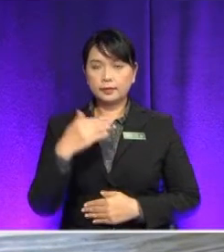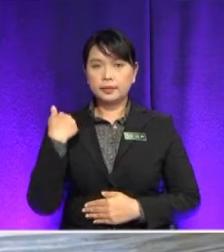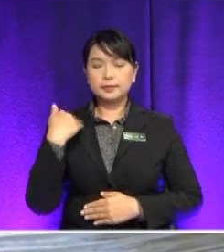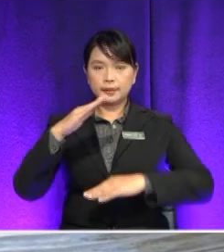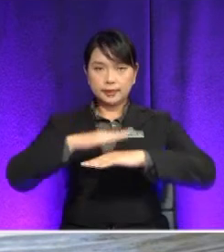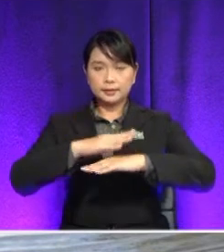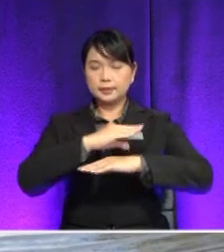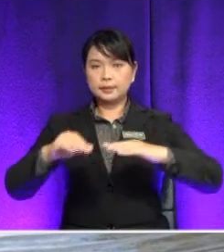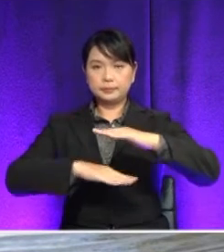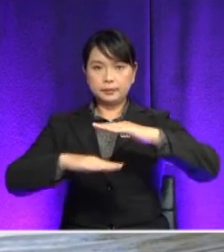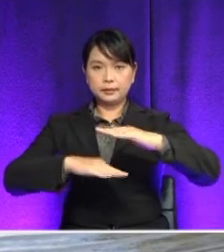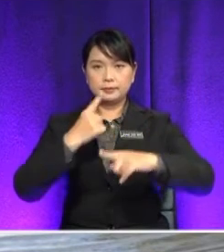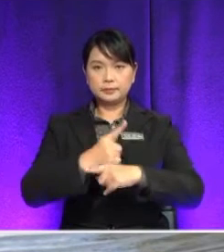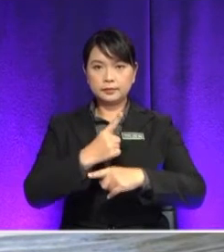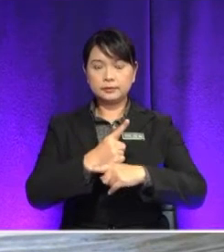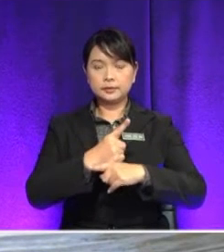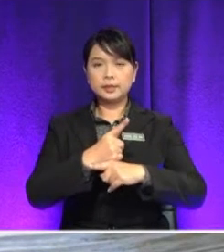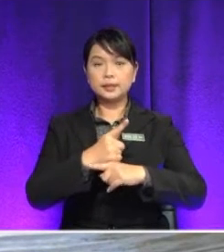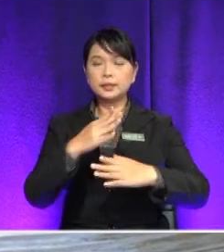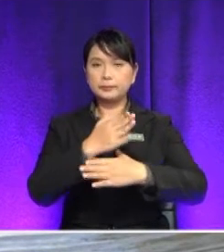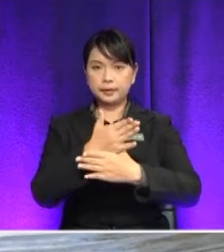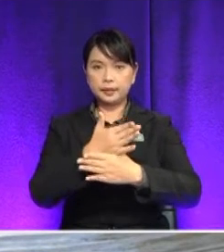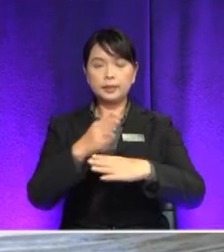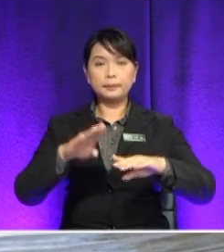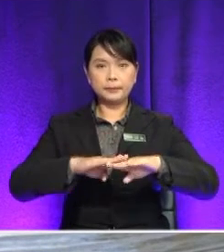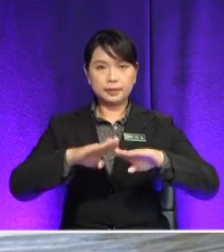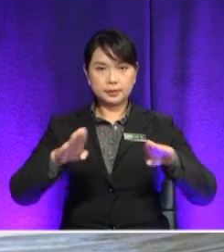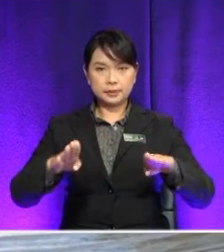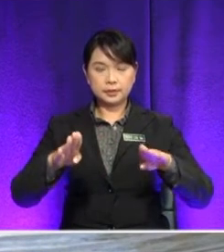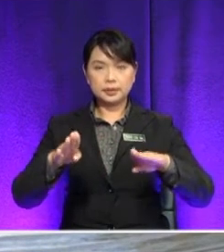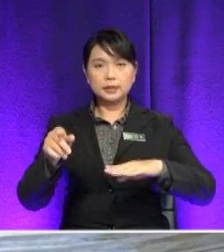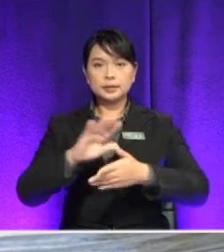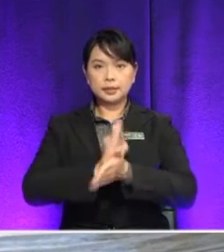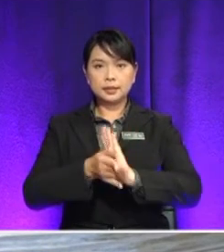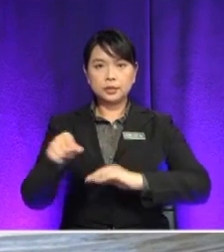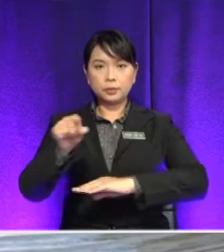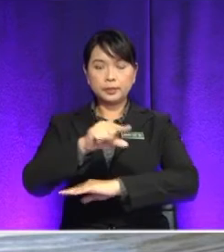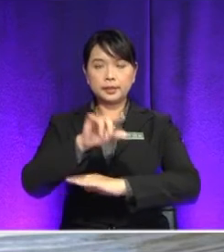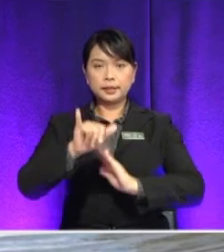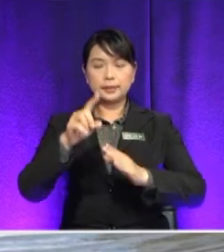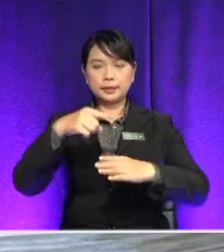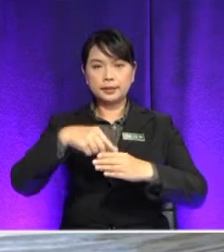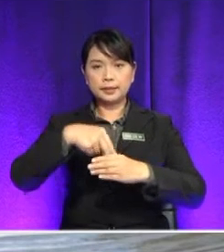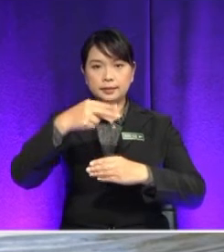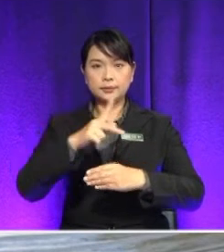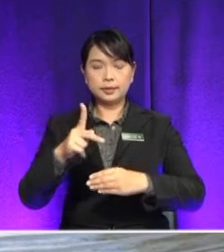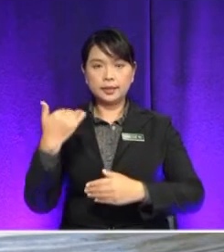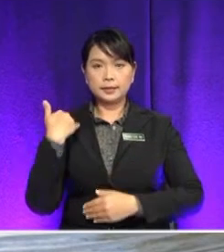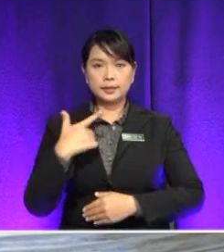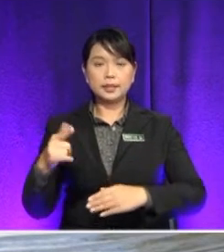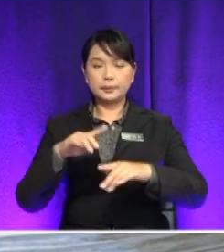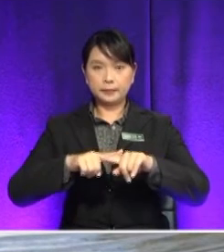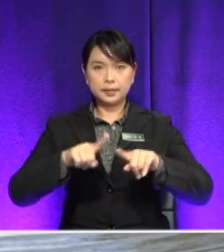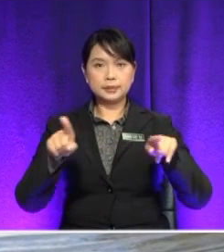dipetik maksudnya bahagian bbj maka gelombang yang dihasilkan sama aja panjang gelombang dia itu Macam mana